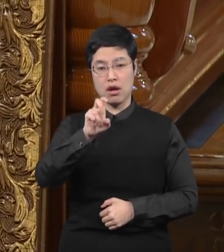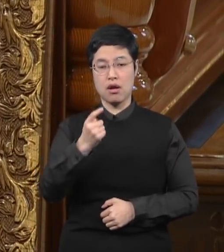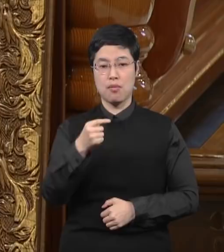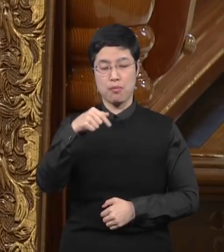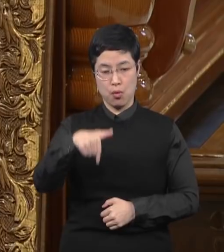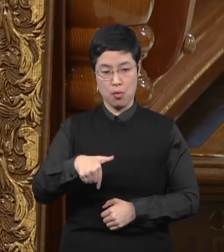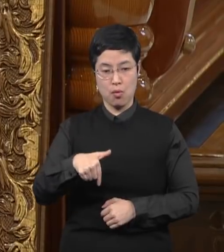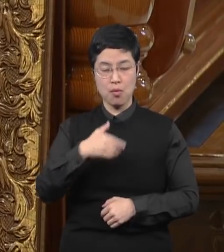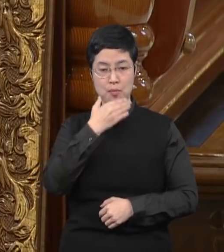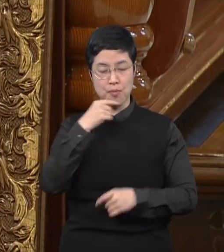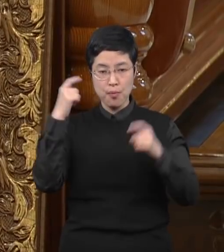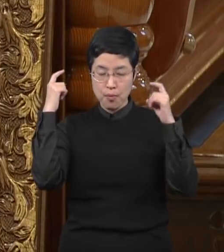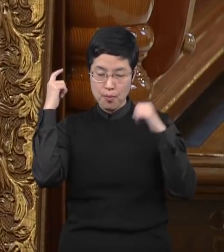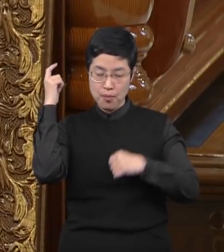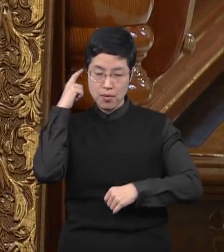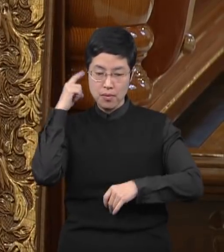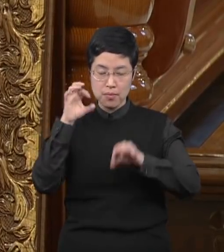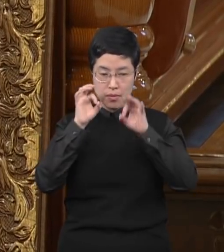20% 신자배가